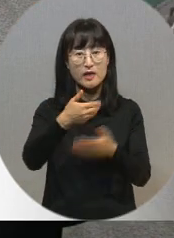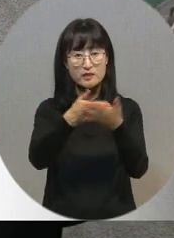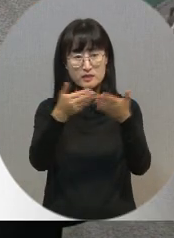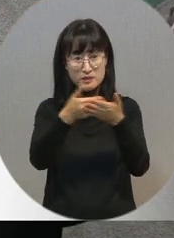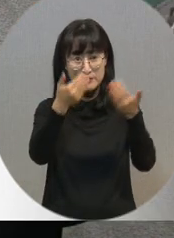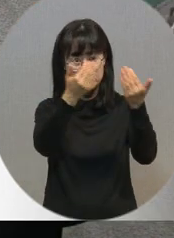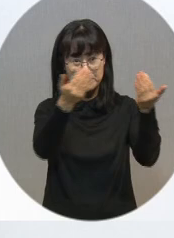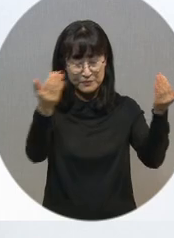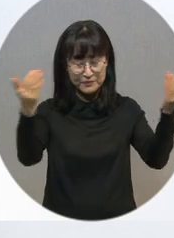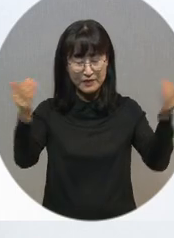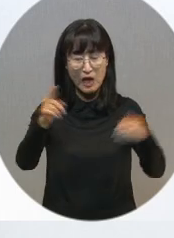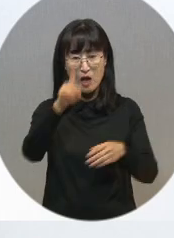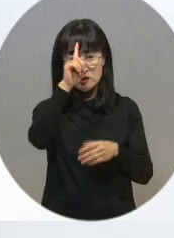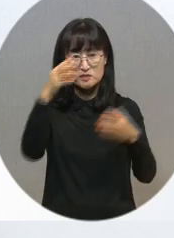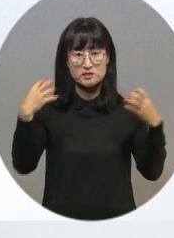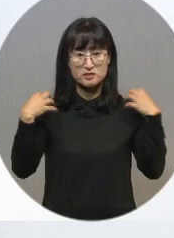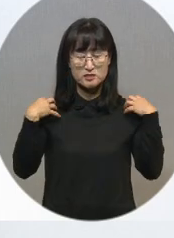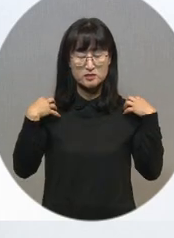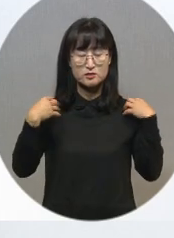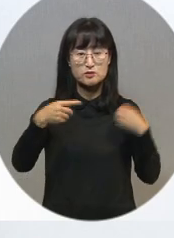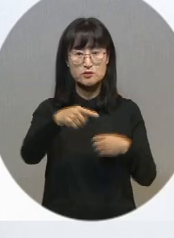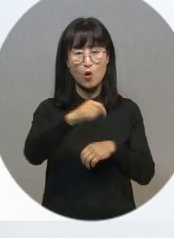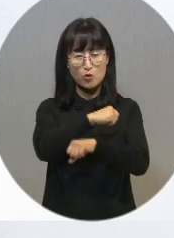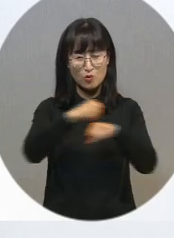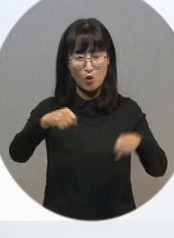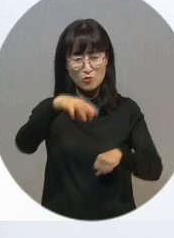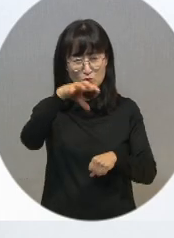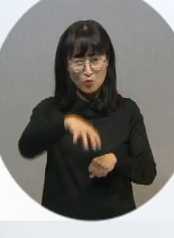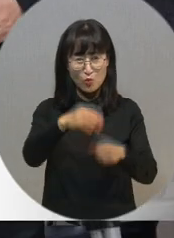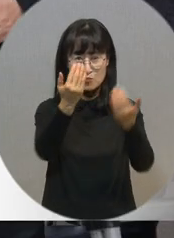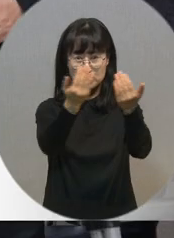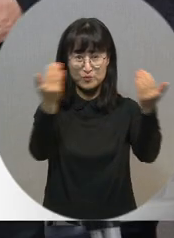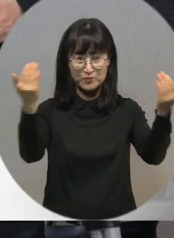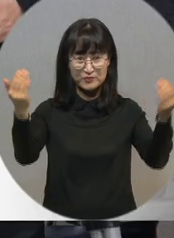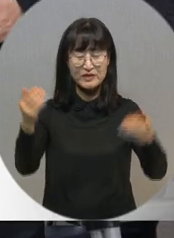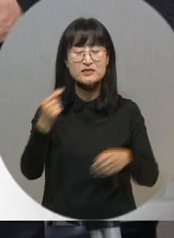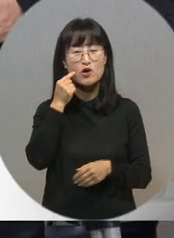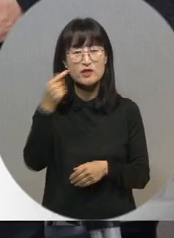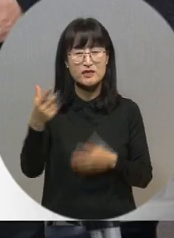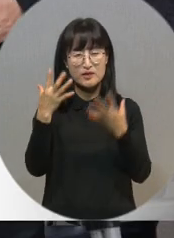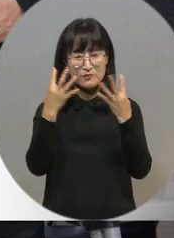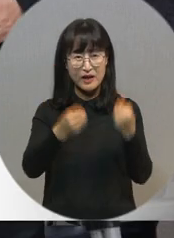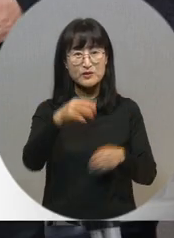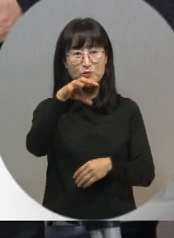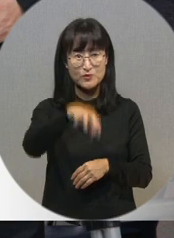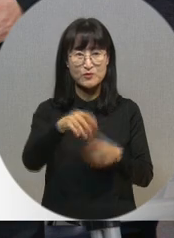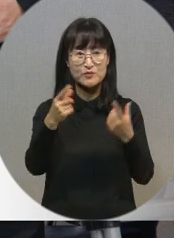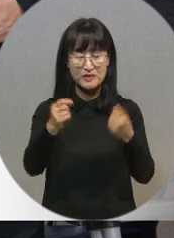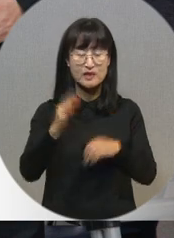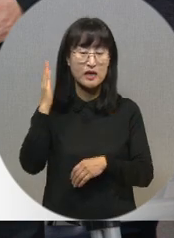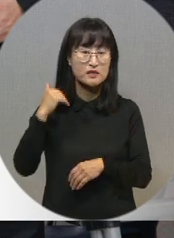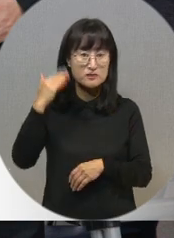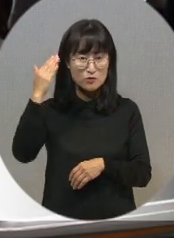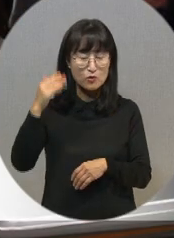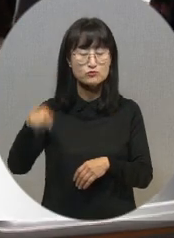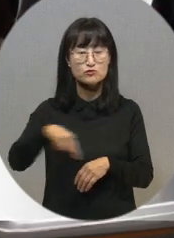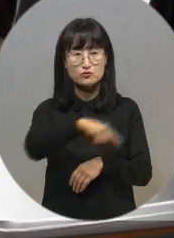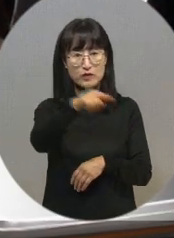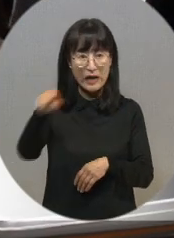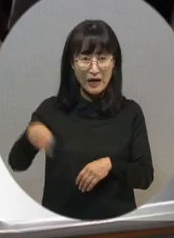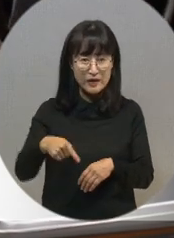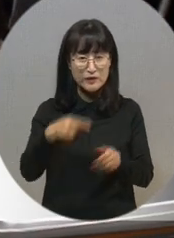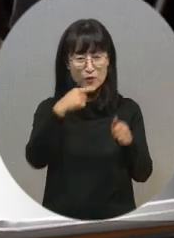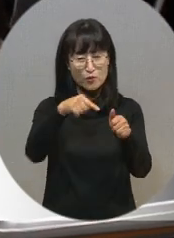전시 공간으로 시민들에게 인기가 많은 곳입니다. 의정부 관내 다양한 교육 발전,